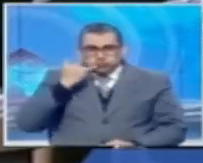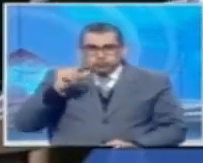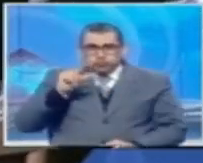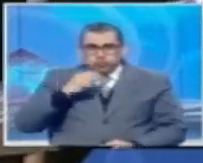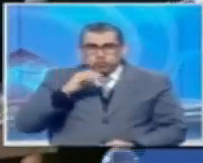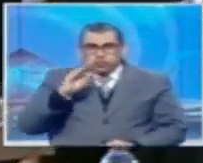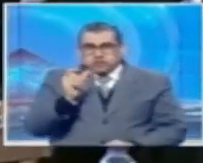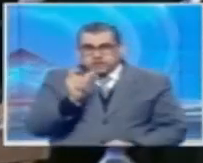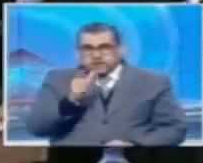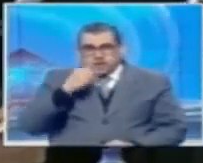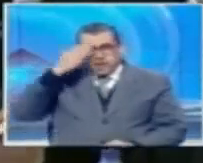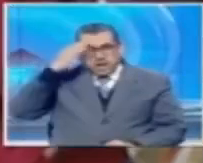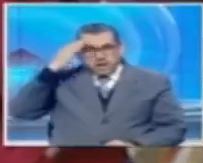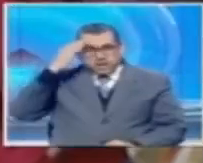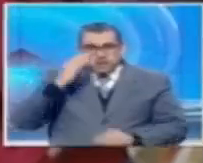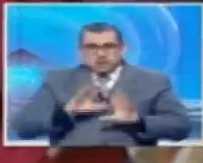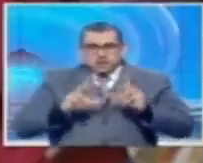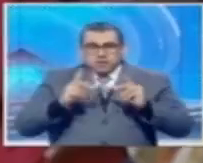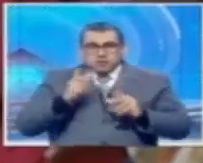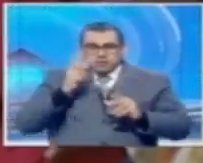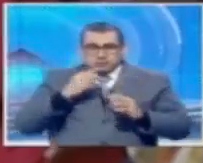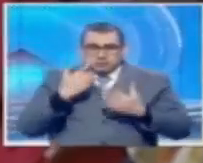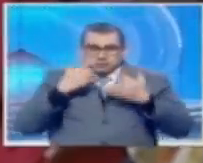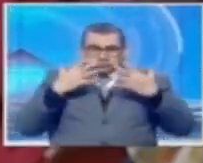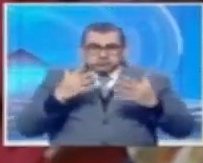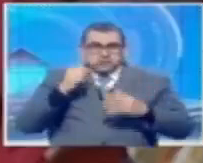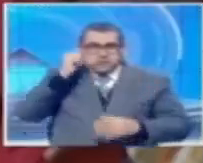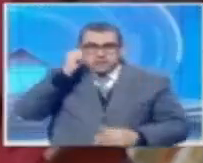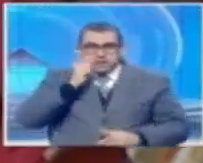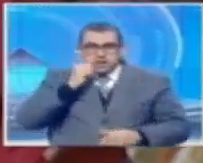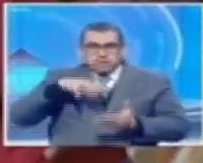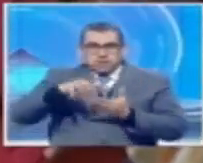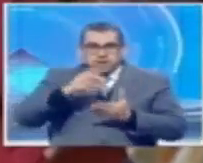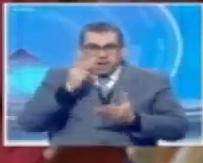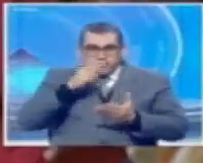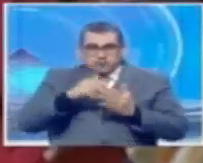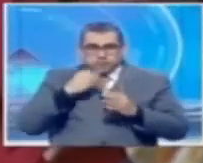الحسين حسان، خبير التطوير الحضري واستشاري المناطق العشوائيه، شكرا جزيلا لك.